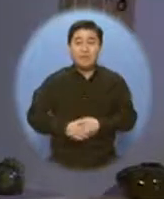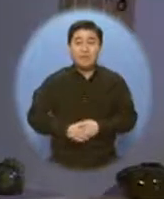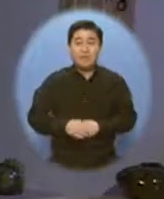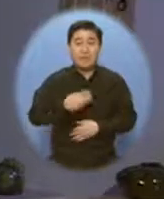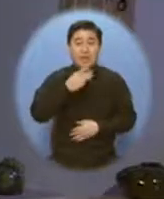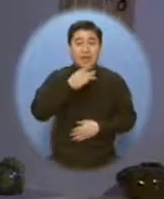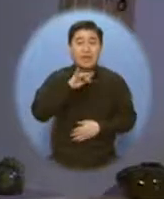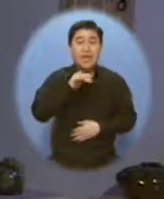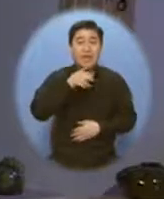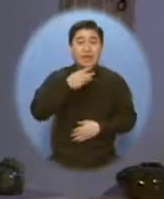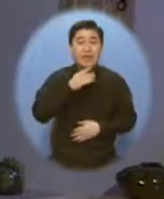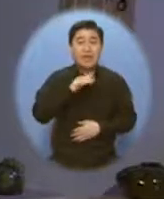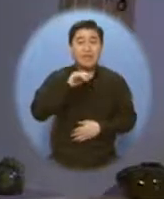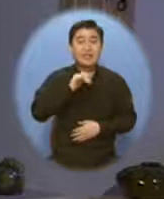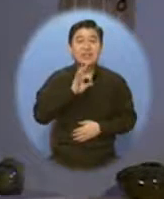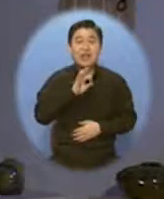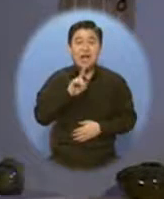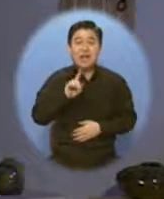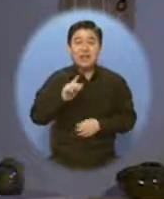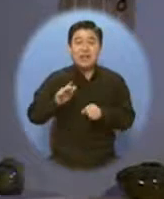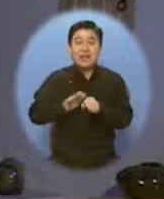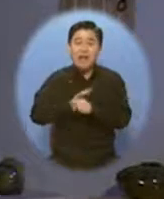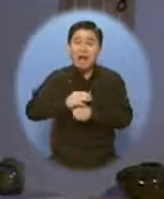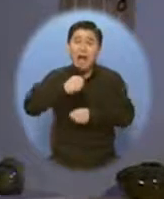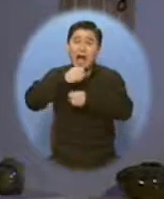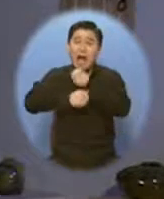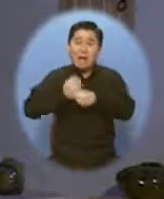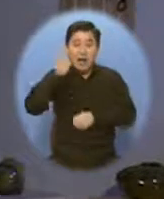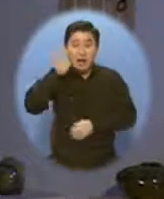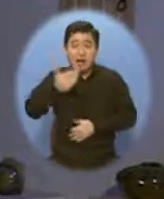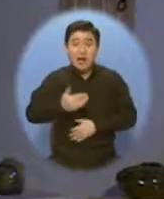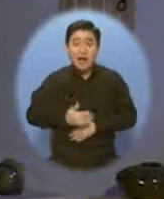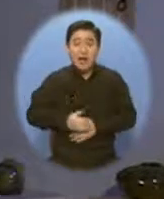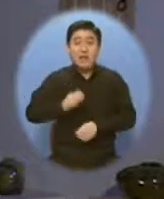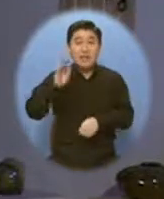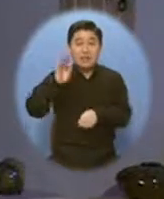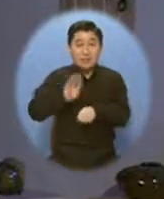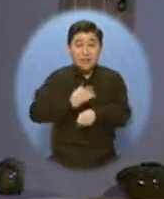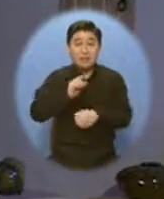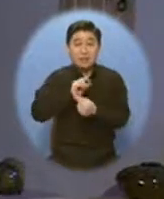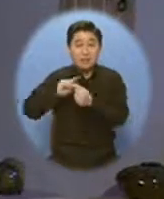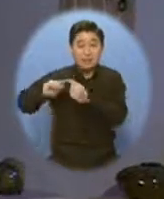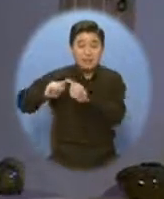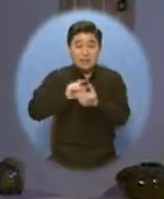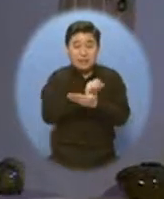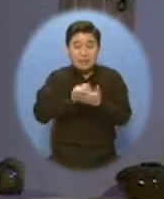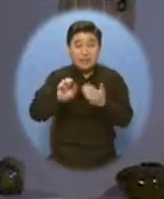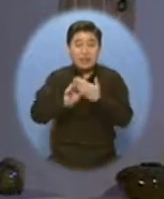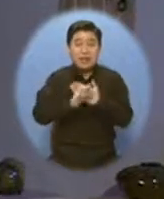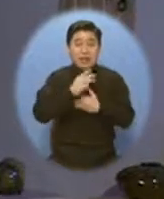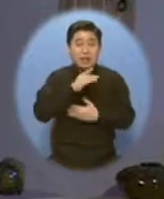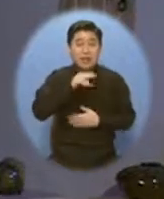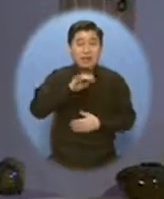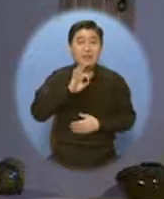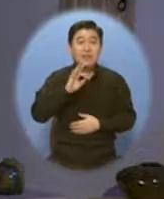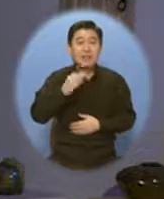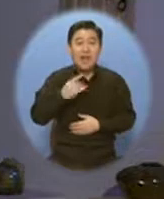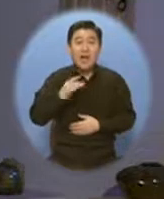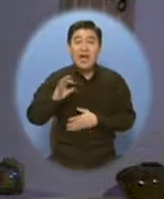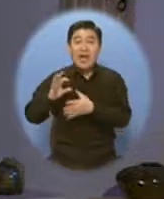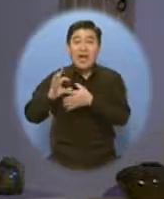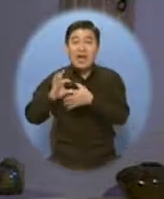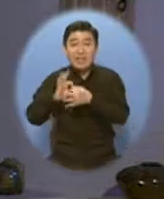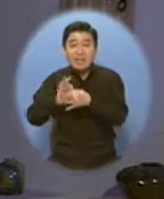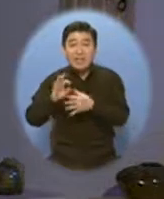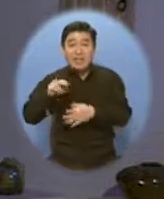태진아의 사랑은 아무나 하나를 띄어쓰기를 잘못하면 태진아 의사랑은 아무나